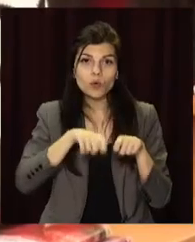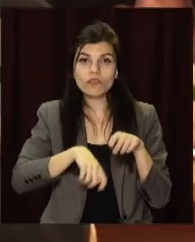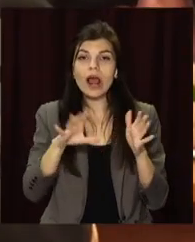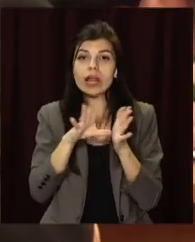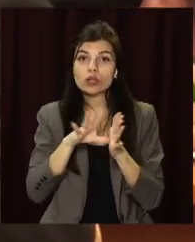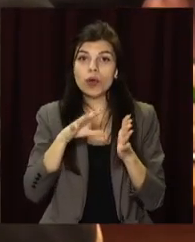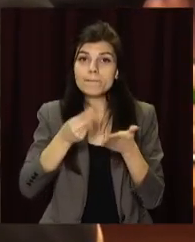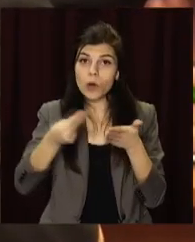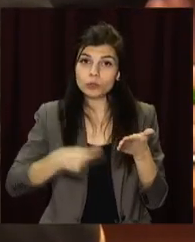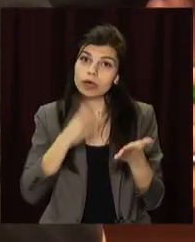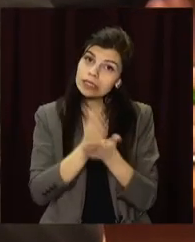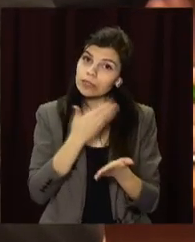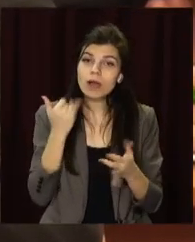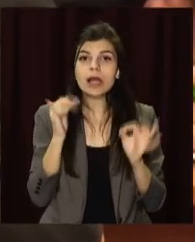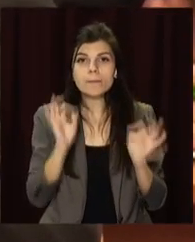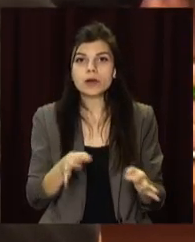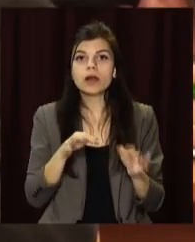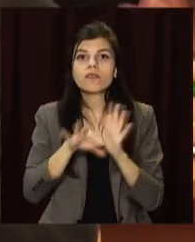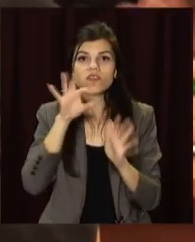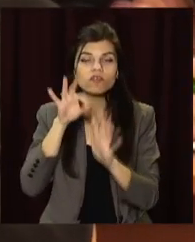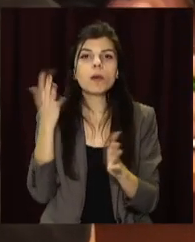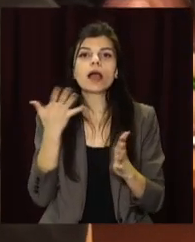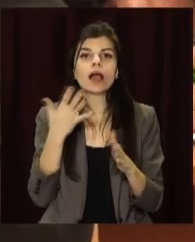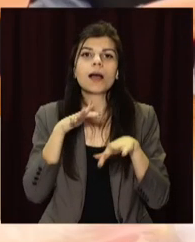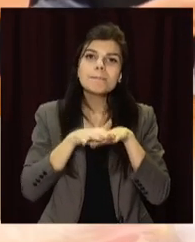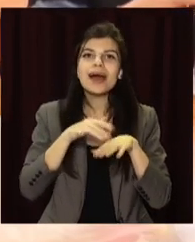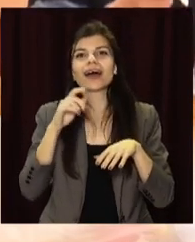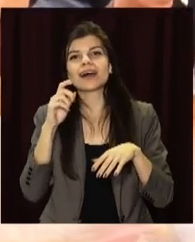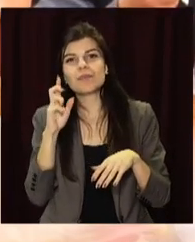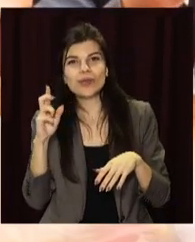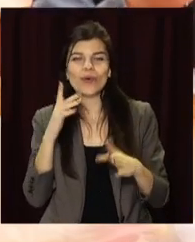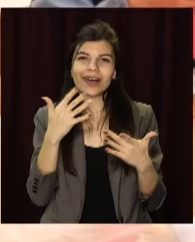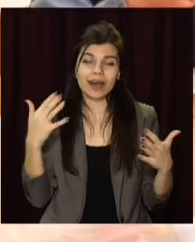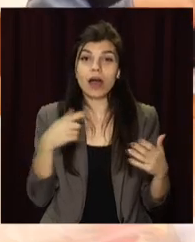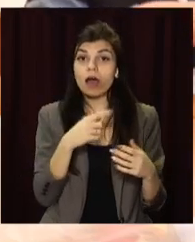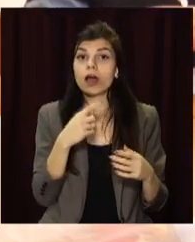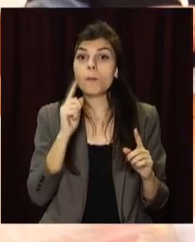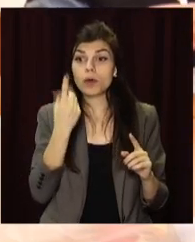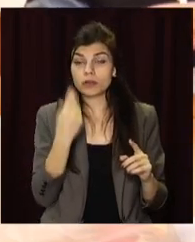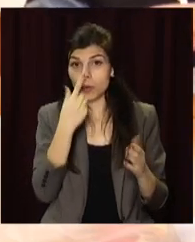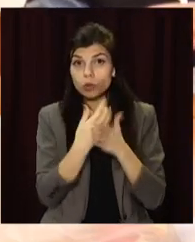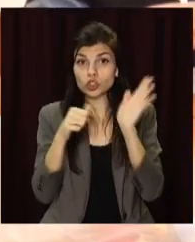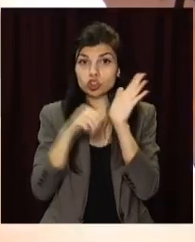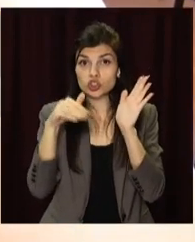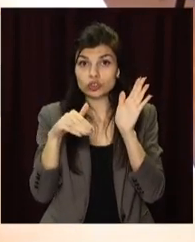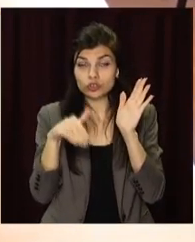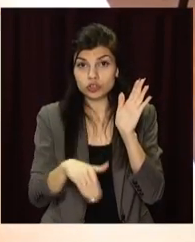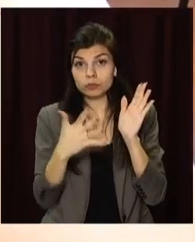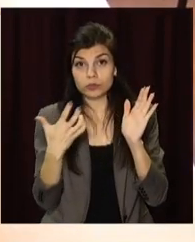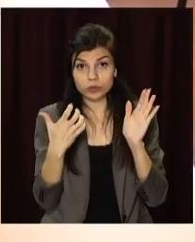електронного підпису та правильність обрання предметів. У перший день на ЗНО вже встигли зареєструватися понад 6,5 тисячі